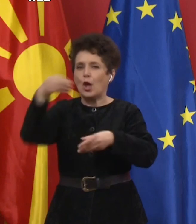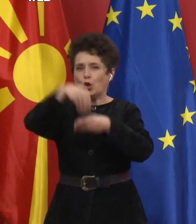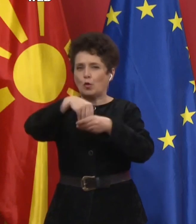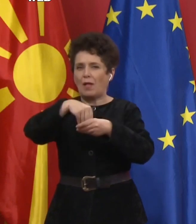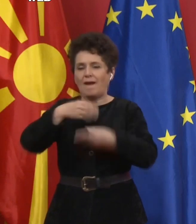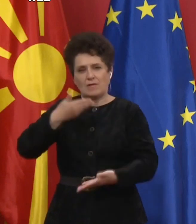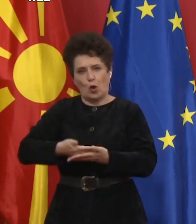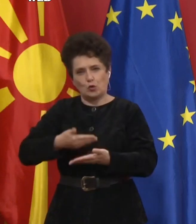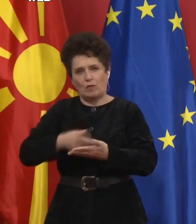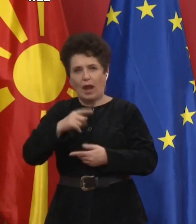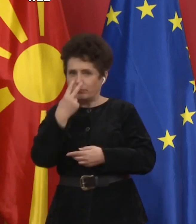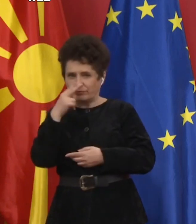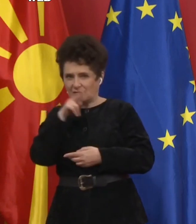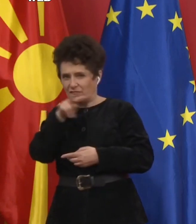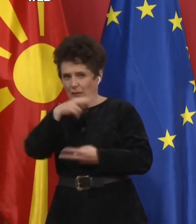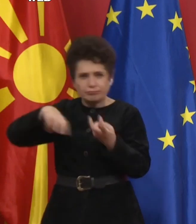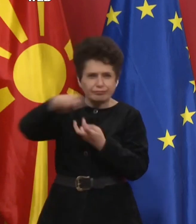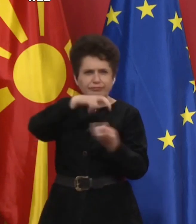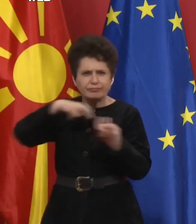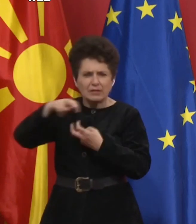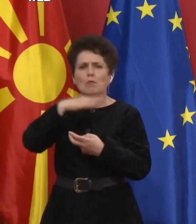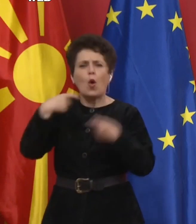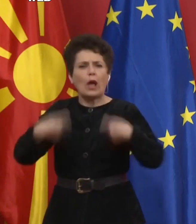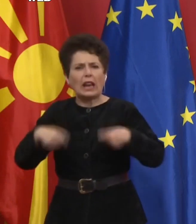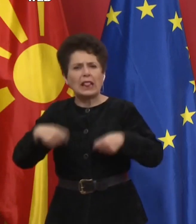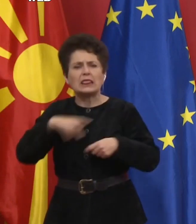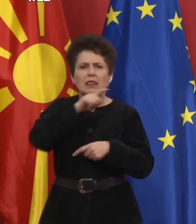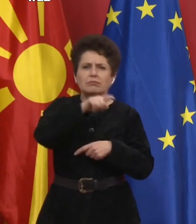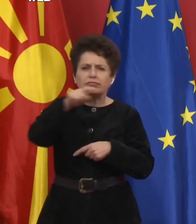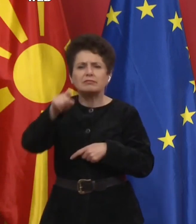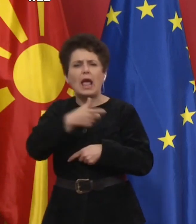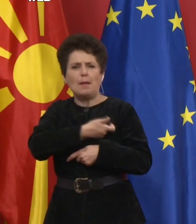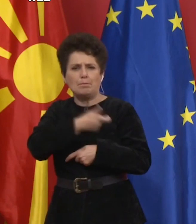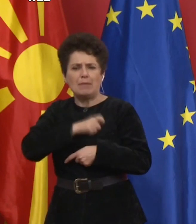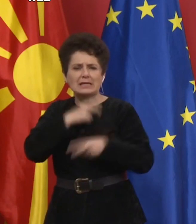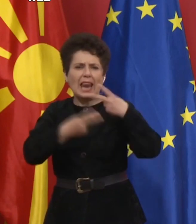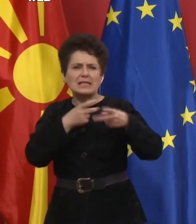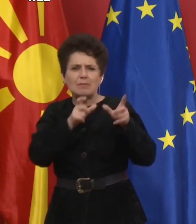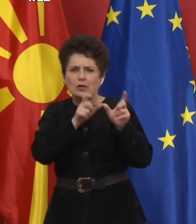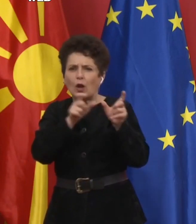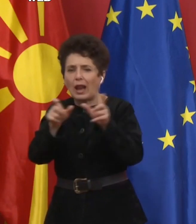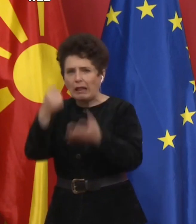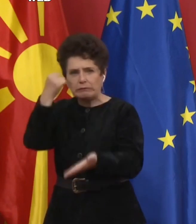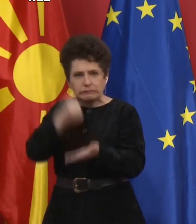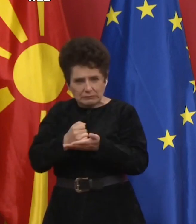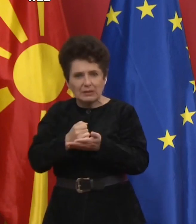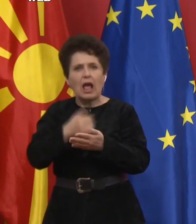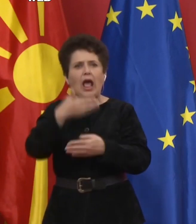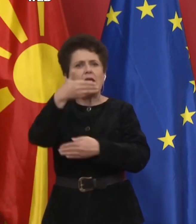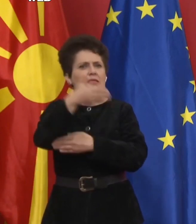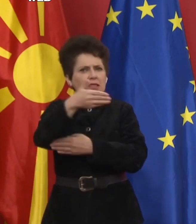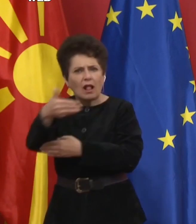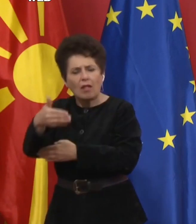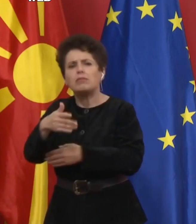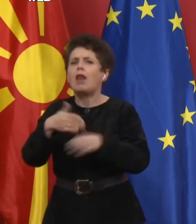Дополнително, врз основа на визуелната обиколка низ повеќе градови од страна на пазарните инспектори е констатирано дека деловните објекти во најголем дел